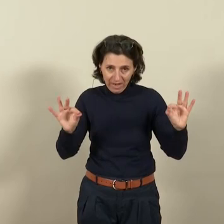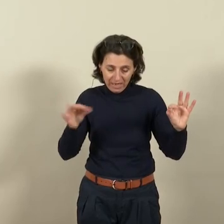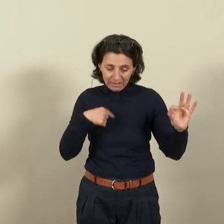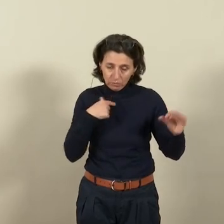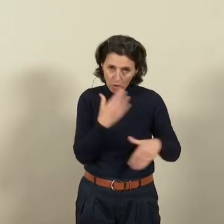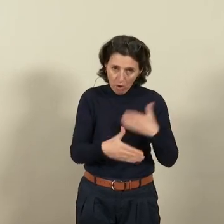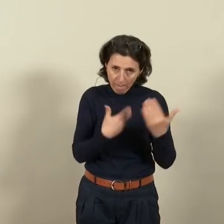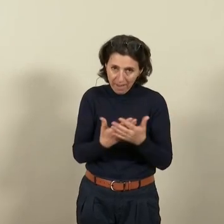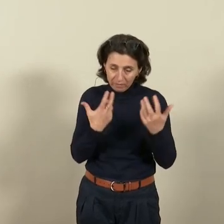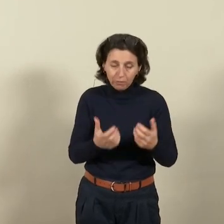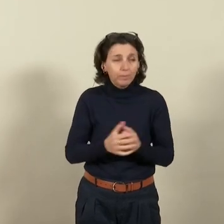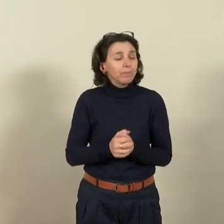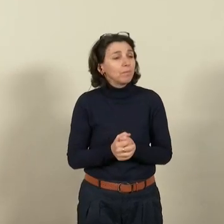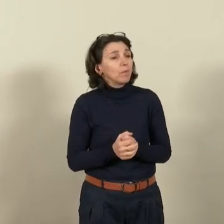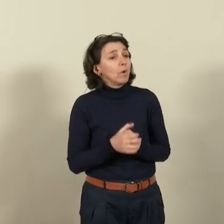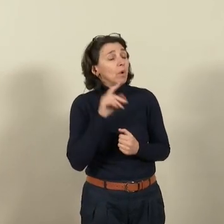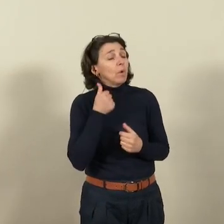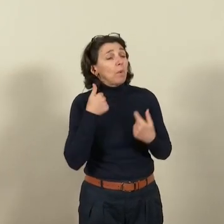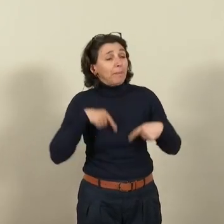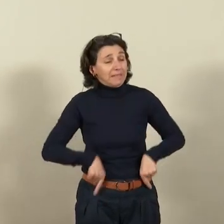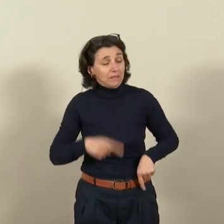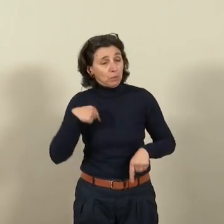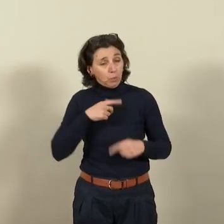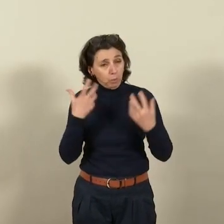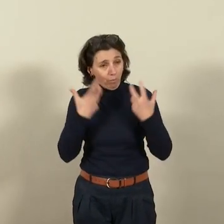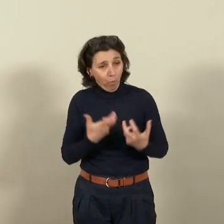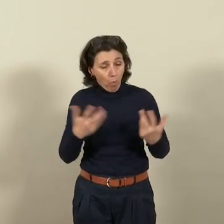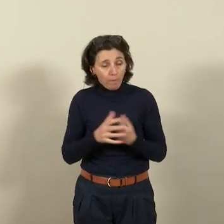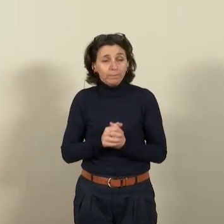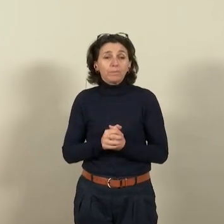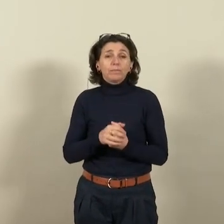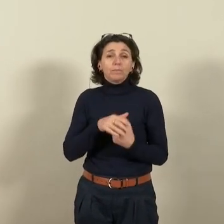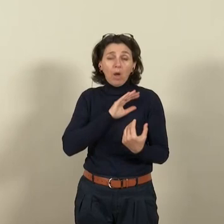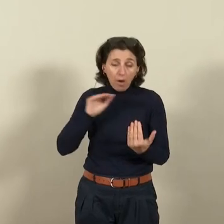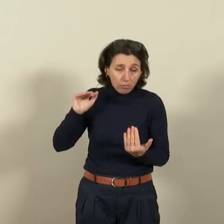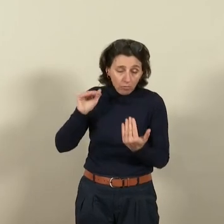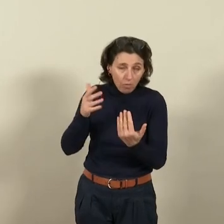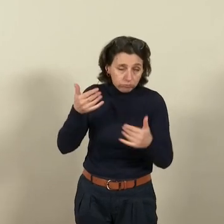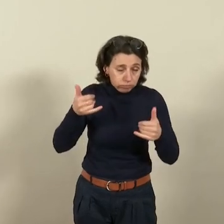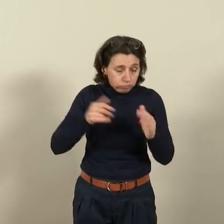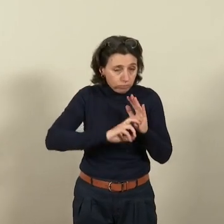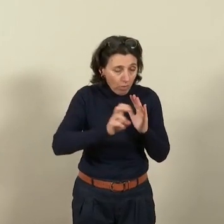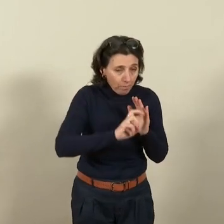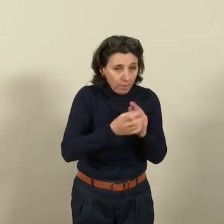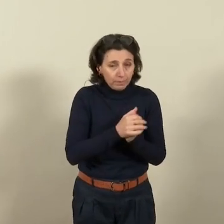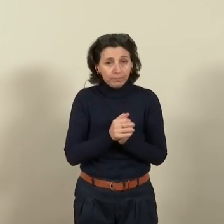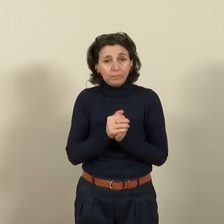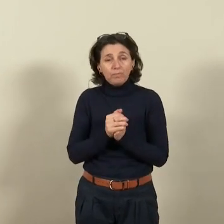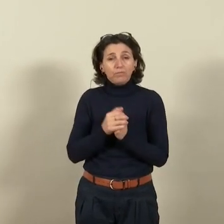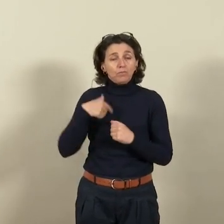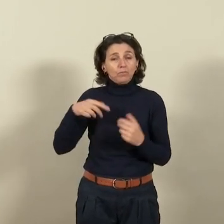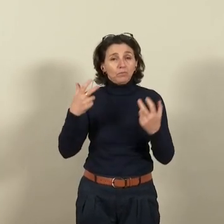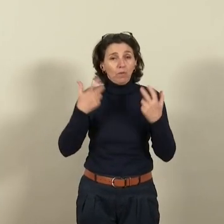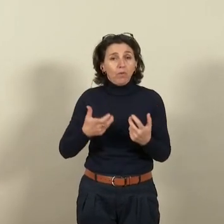demandons Monsieur le Premier Ministre au travers de ce vœux du conseil municipal de Grenoble d'agir au plus vite auprès de l'Union